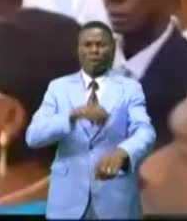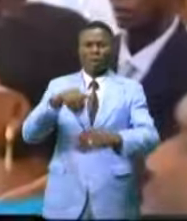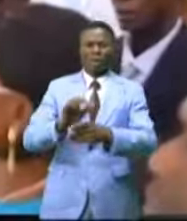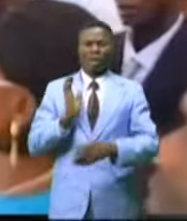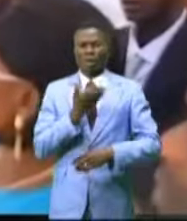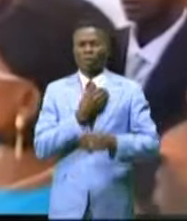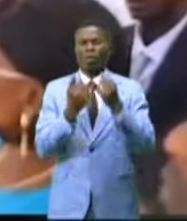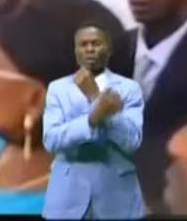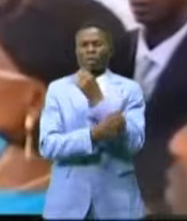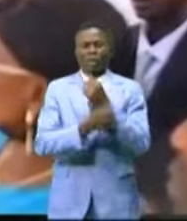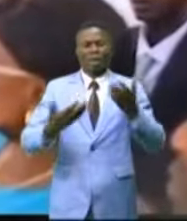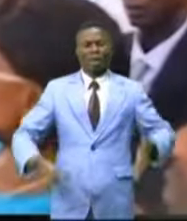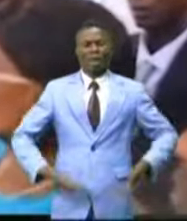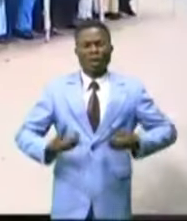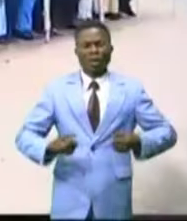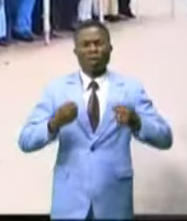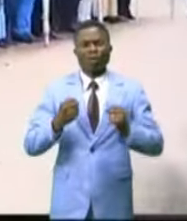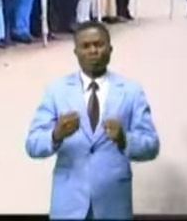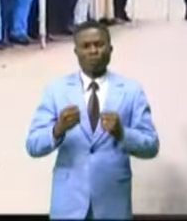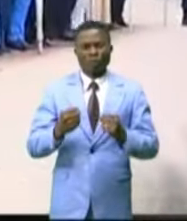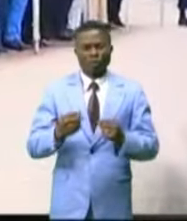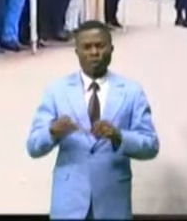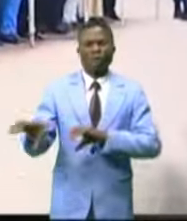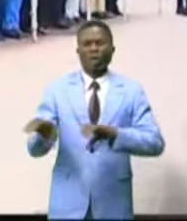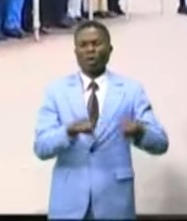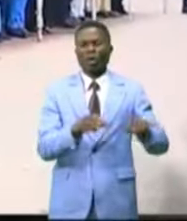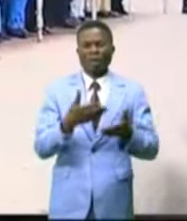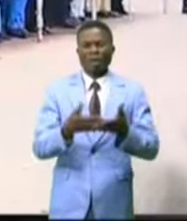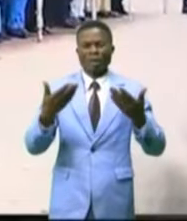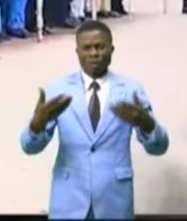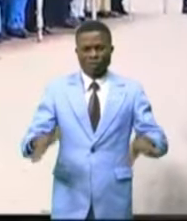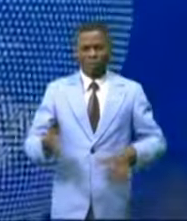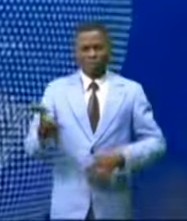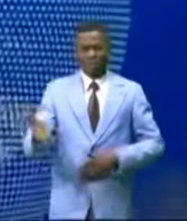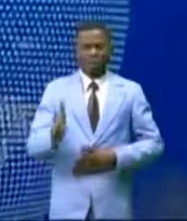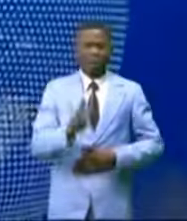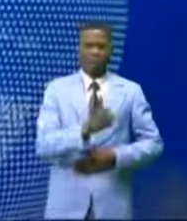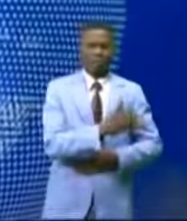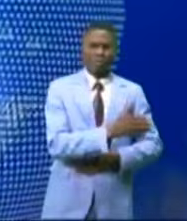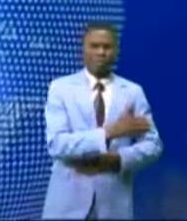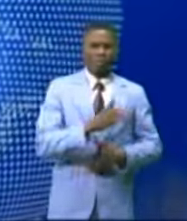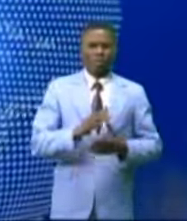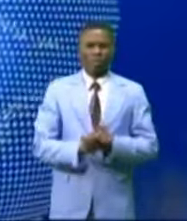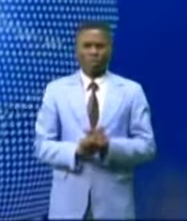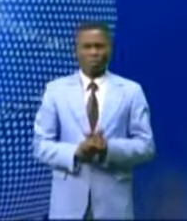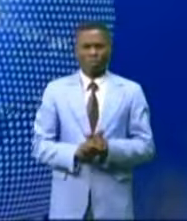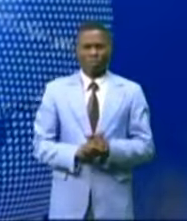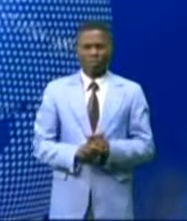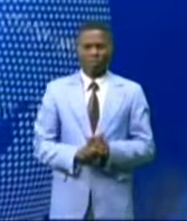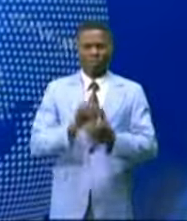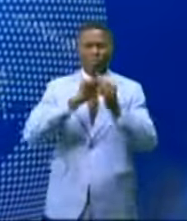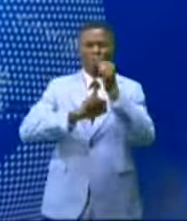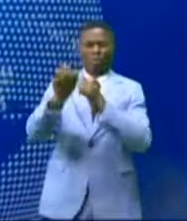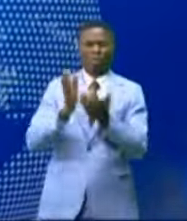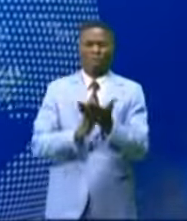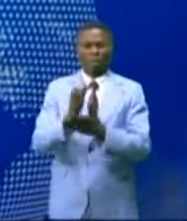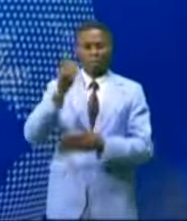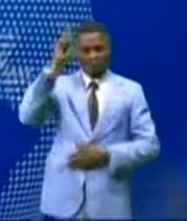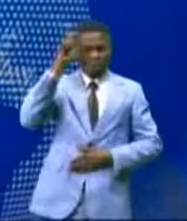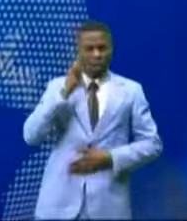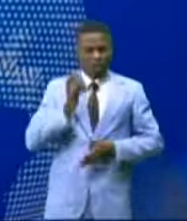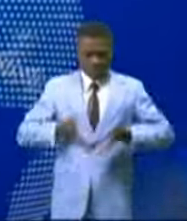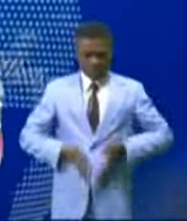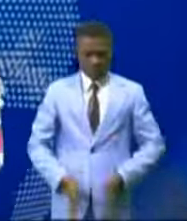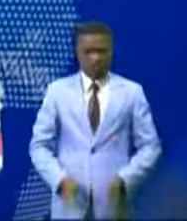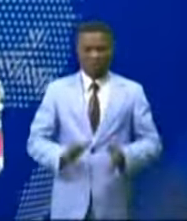c'est dans une ambiance de joie que cette manifestation a pris fin la promotion de droits sexuels et reproductif